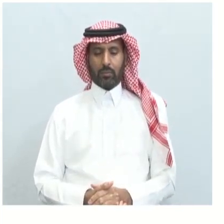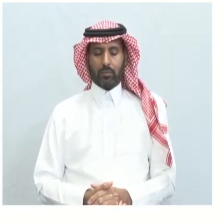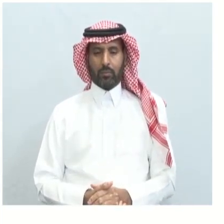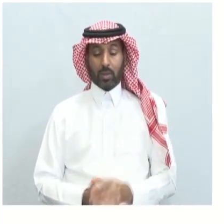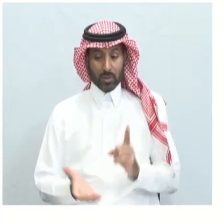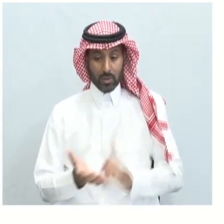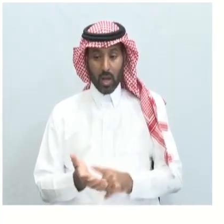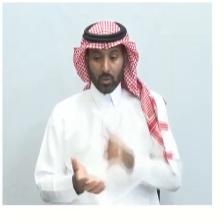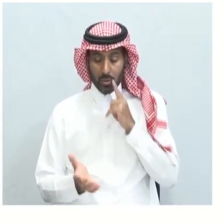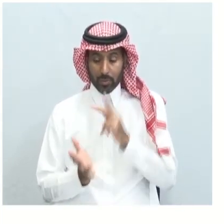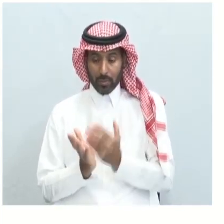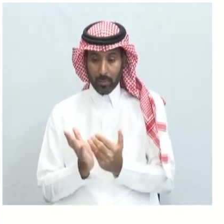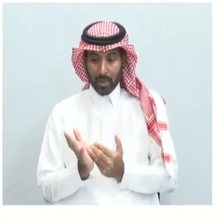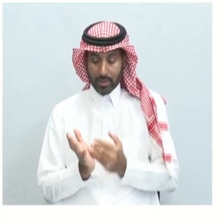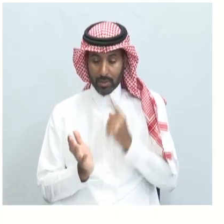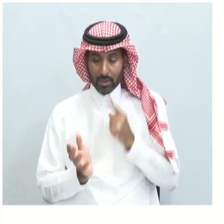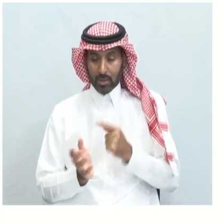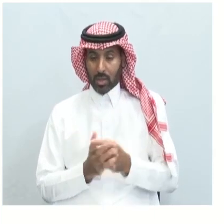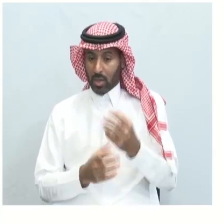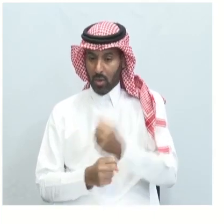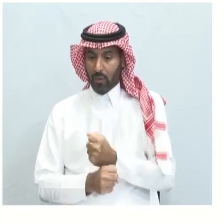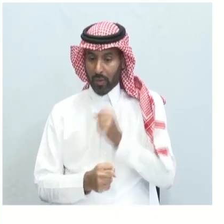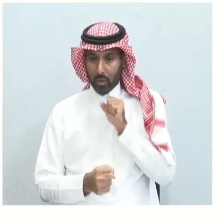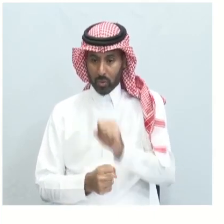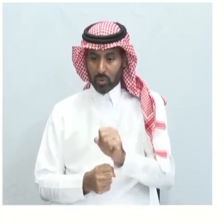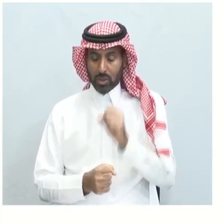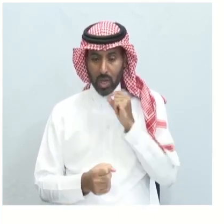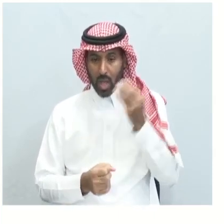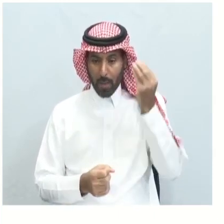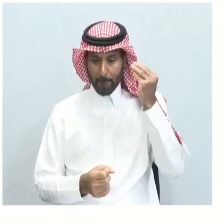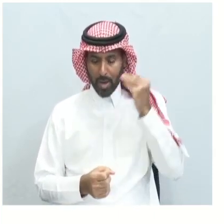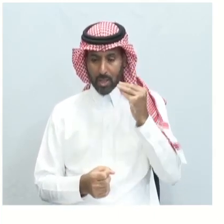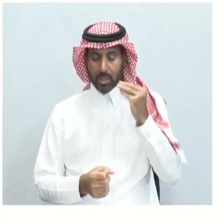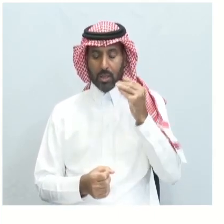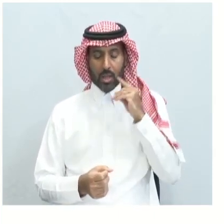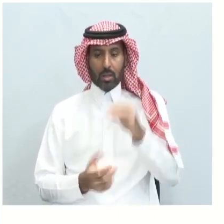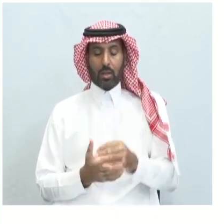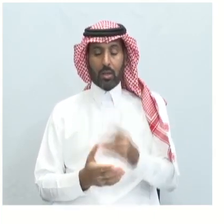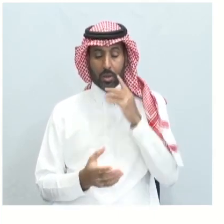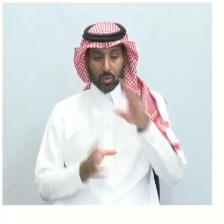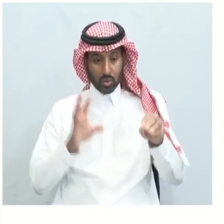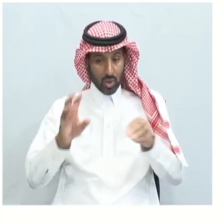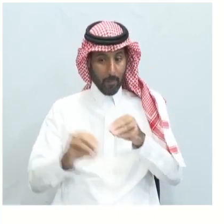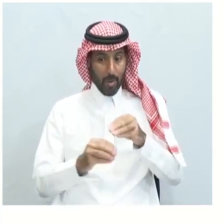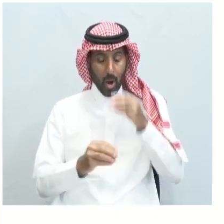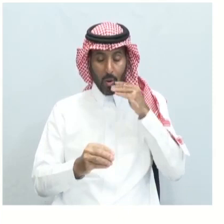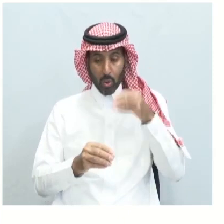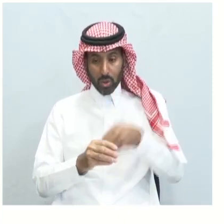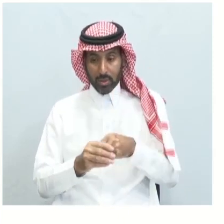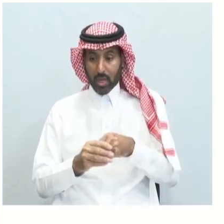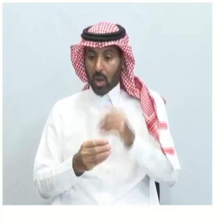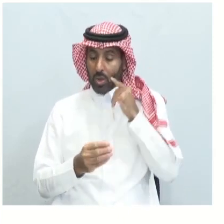التاكد من تطبيقات السياسه السليمه للحفاظ على خصوصيه البيانات وان البيانات يتم جمعها وتخزينها